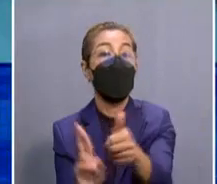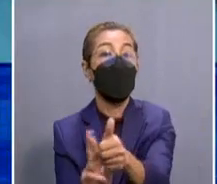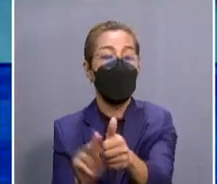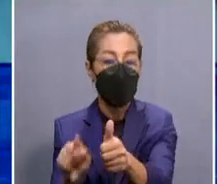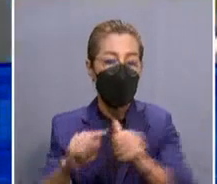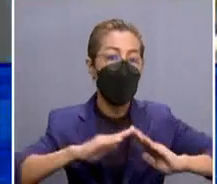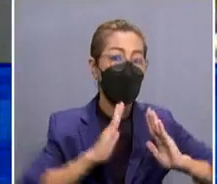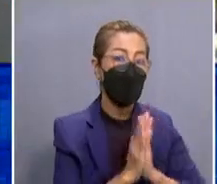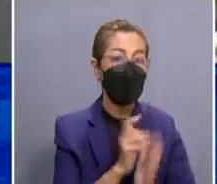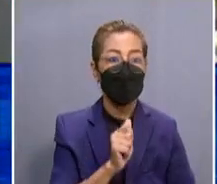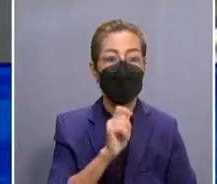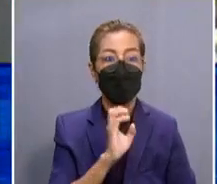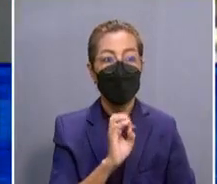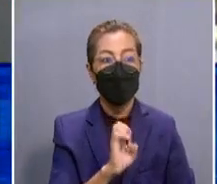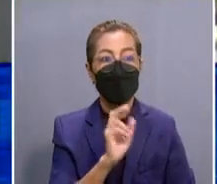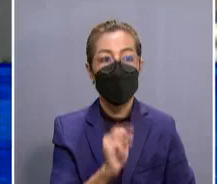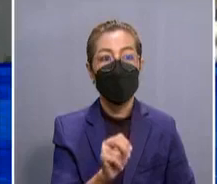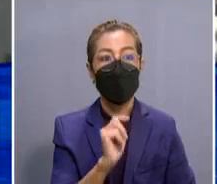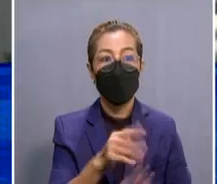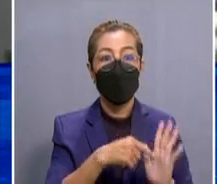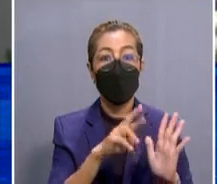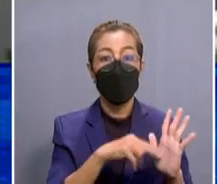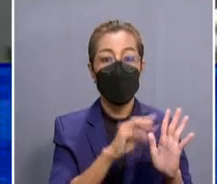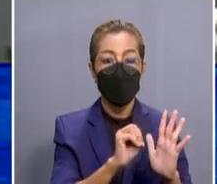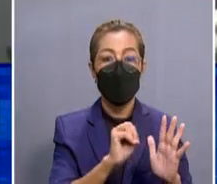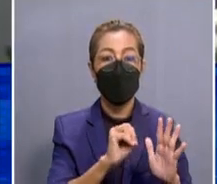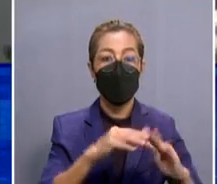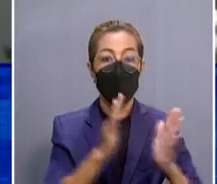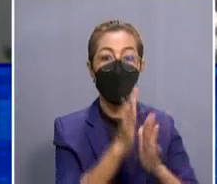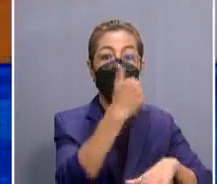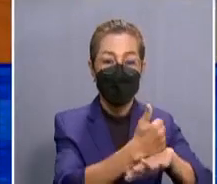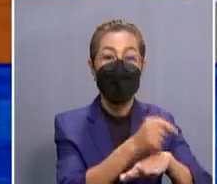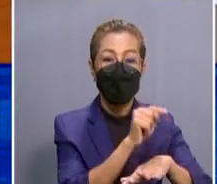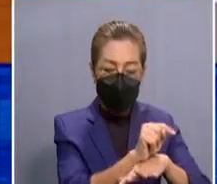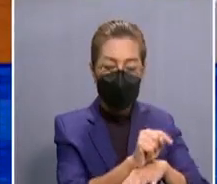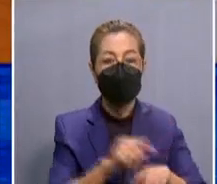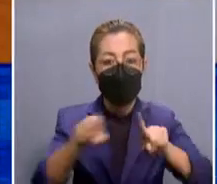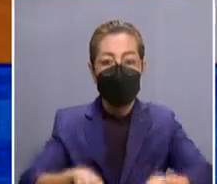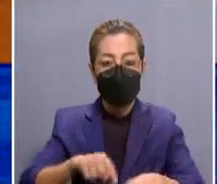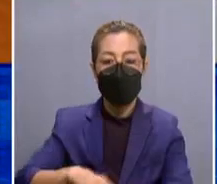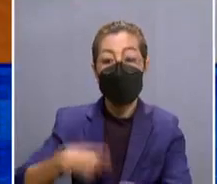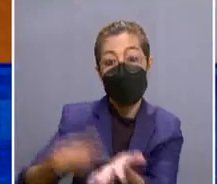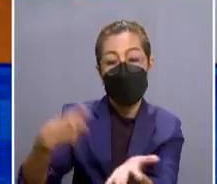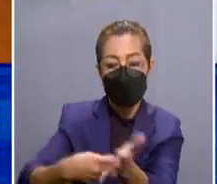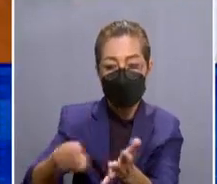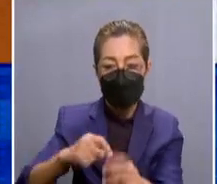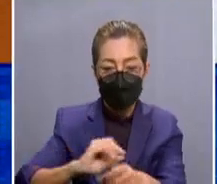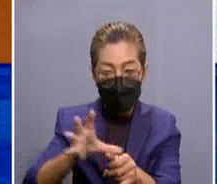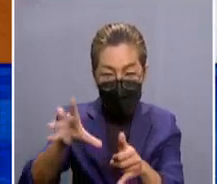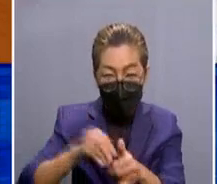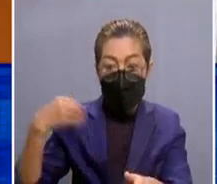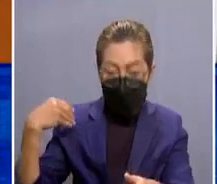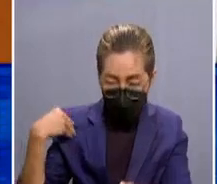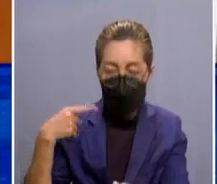อาวาสวัดอินทารามทำประกันวัคซีนคอวี 19เจอจ่ายจบเมื่อพบว่าการติดเชื้ออภิสิทธิ์ 9เนี่ยครอบคลุม